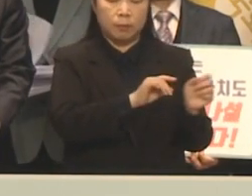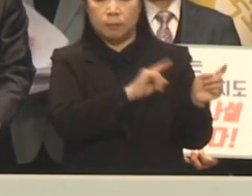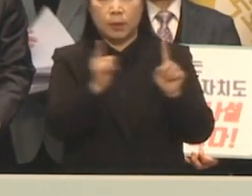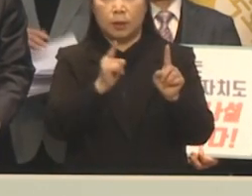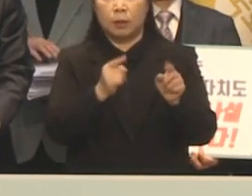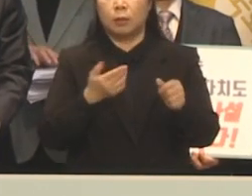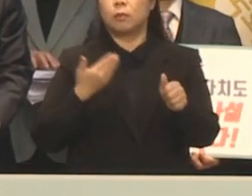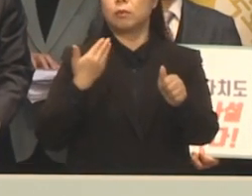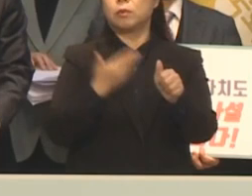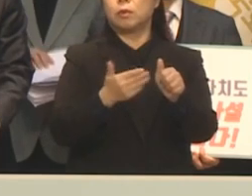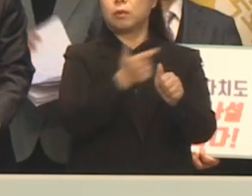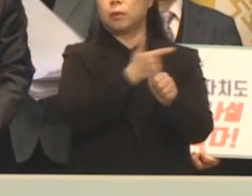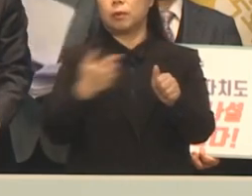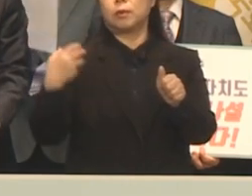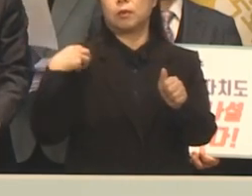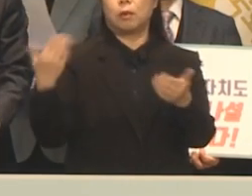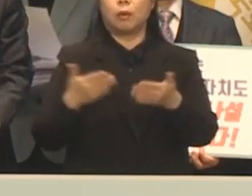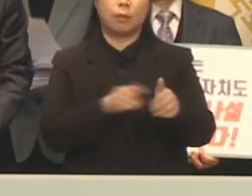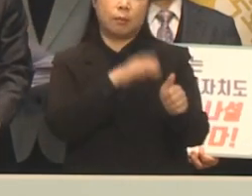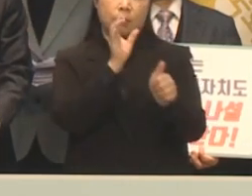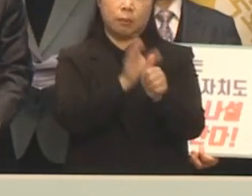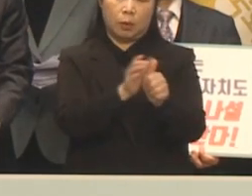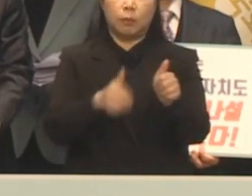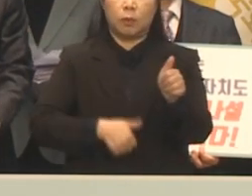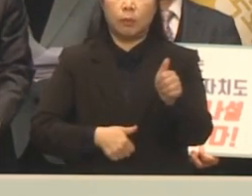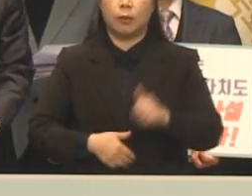큰 역할을 하도록 해야 합니다.